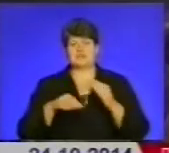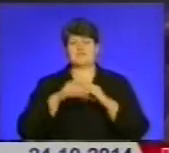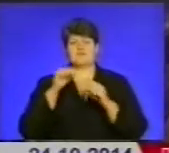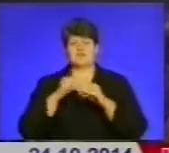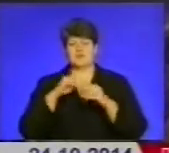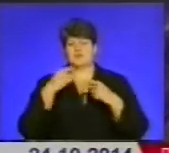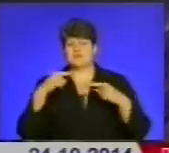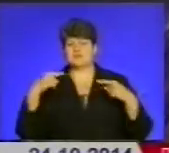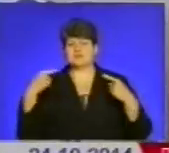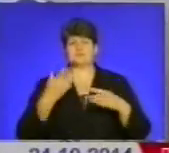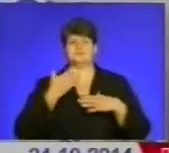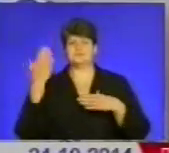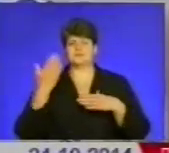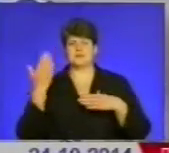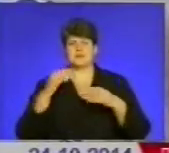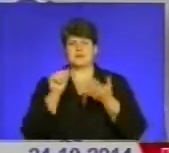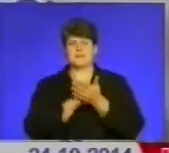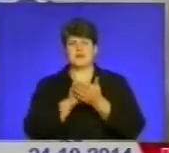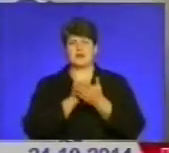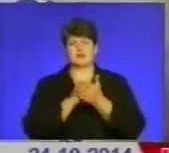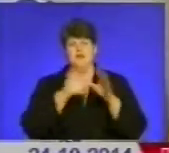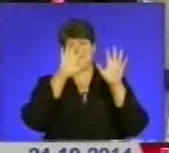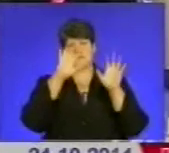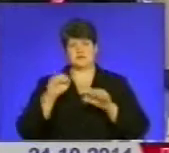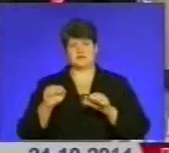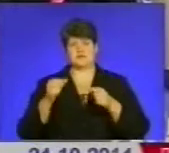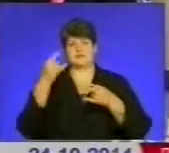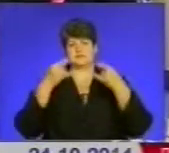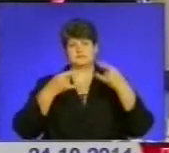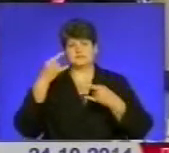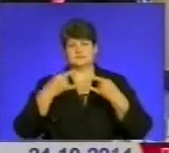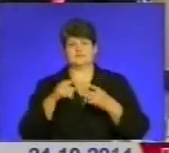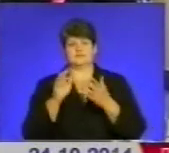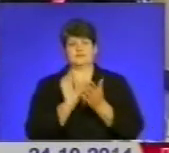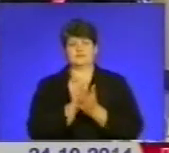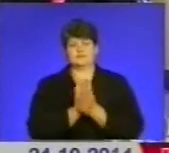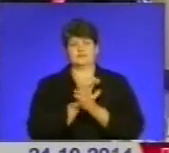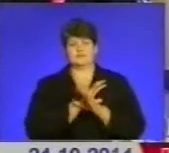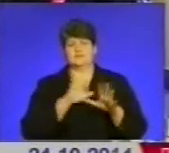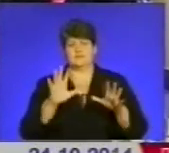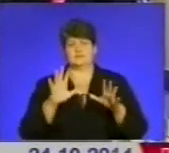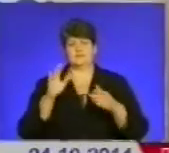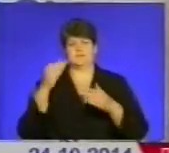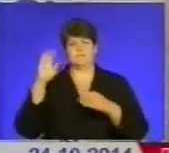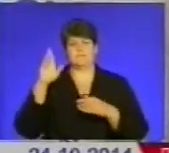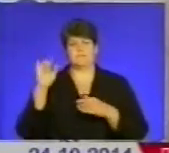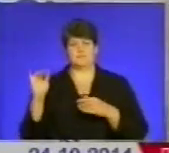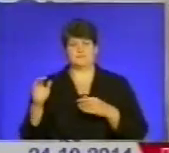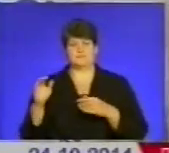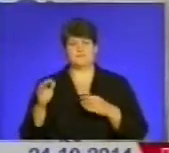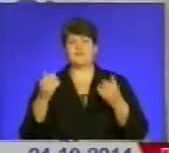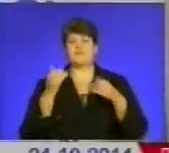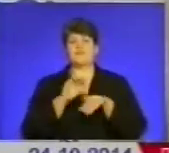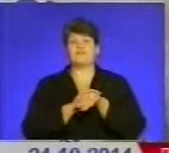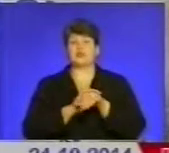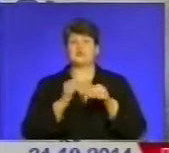агітаційні матеріали і політична реклама мають бути зняті з ефірів, шпальт видань, білбордів та сітілайтів. Фактично